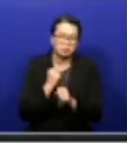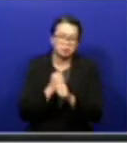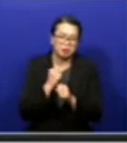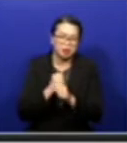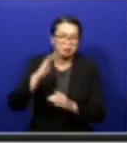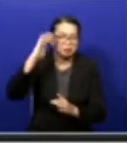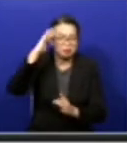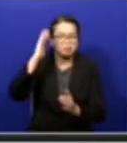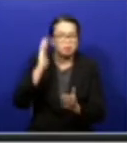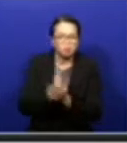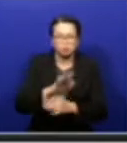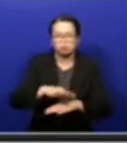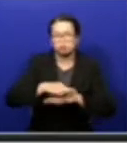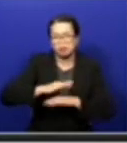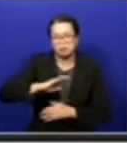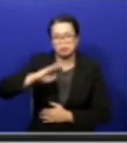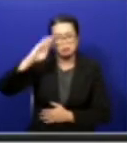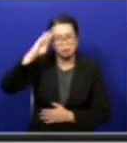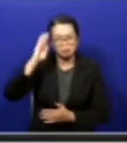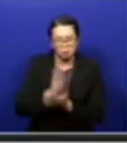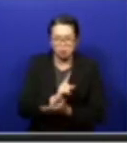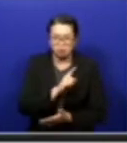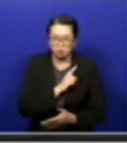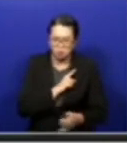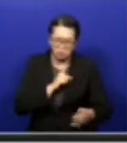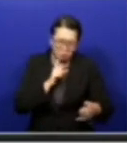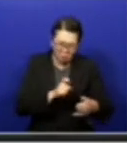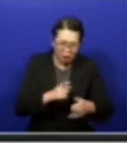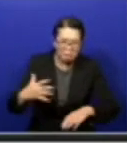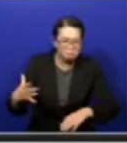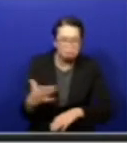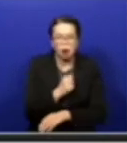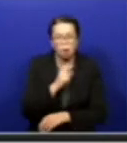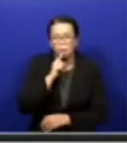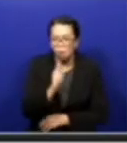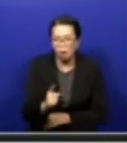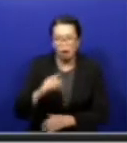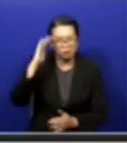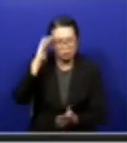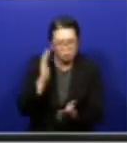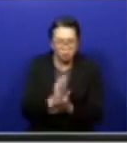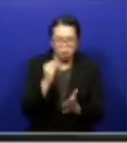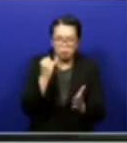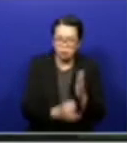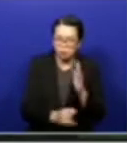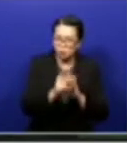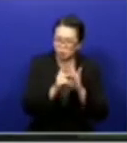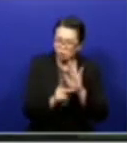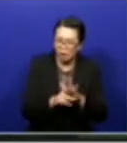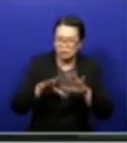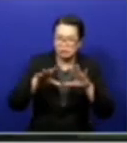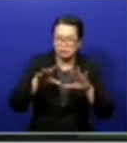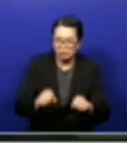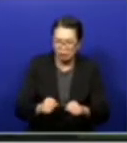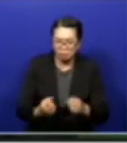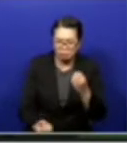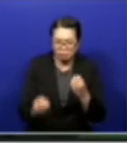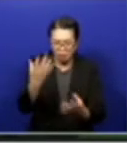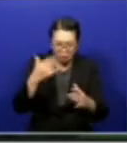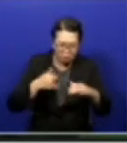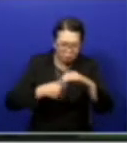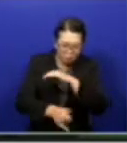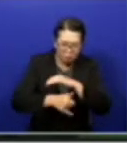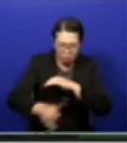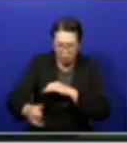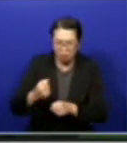มีเยอะฮะมีหน้าที่สอบสวนเมารอบเลยครับไม่ว่าผิดกฎหมายจับไปบุกรุกชาวบ้าน